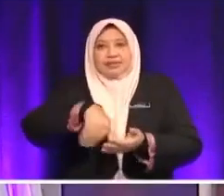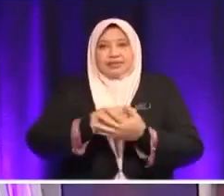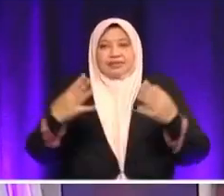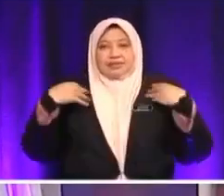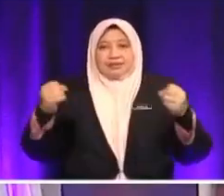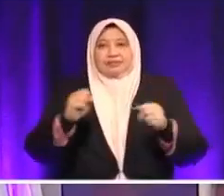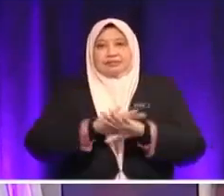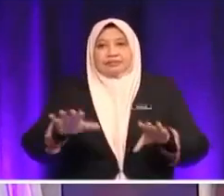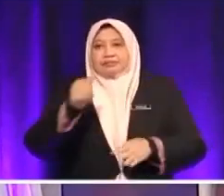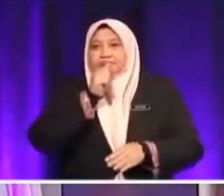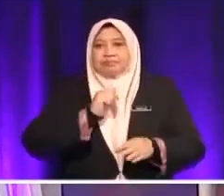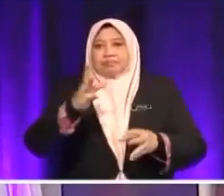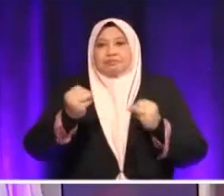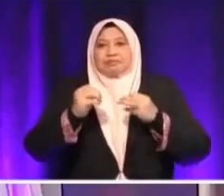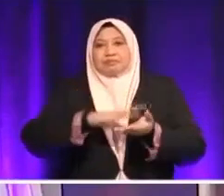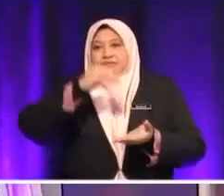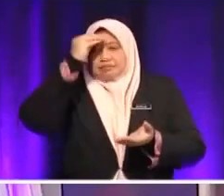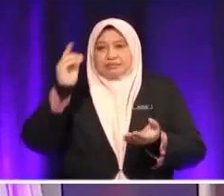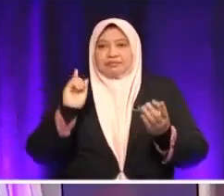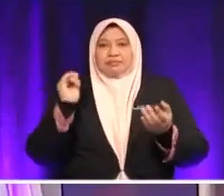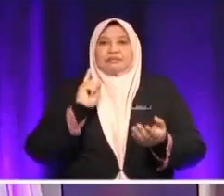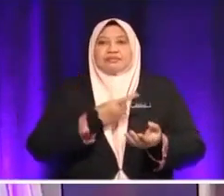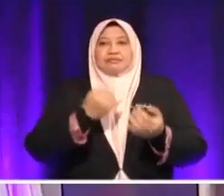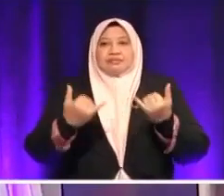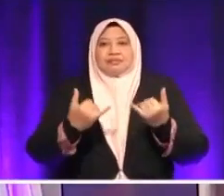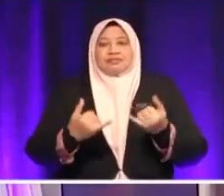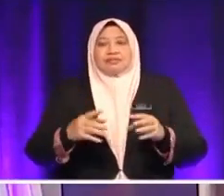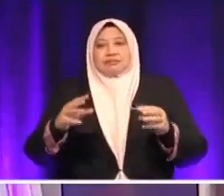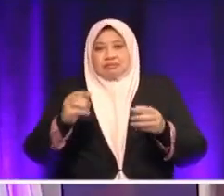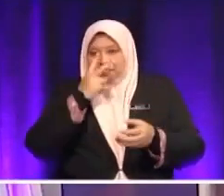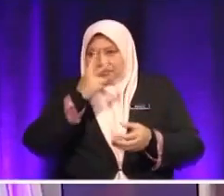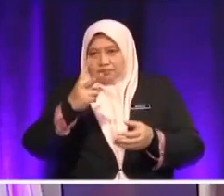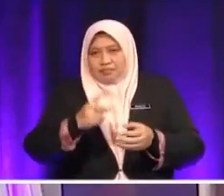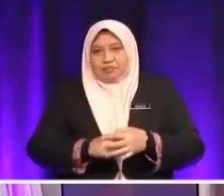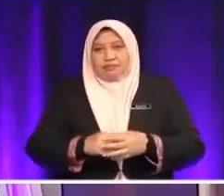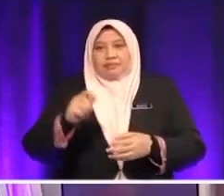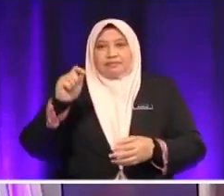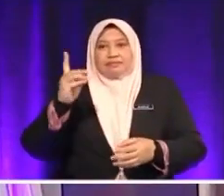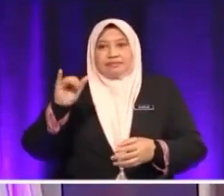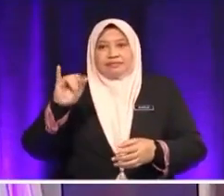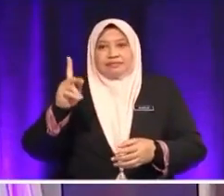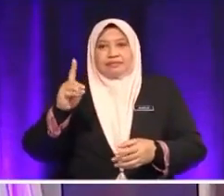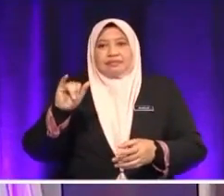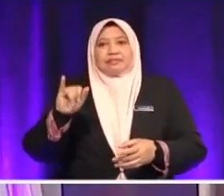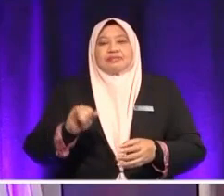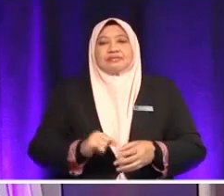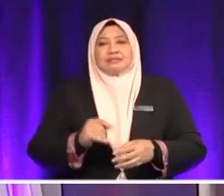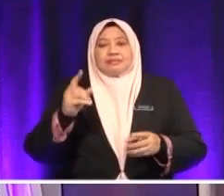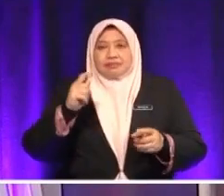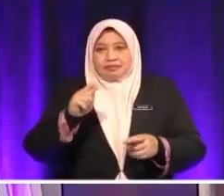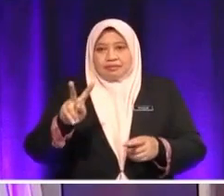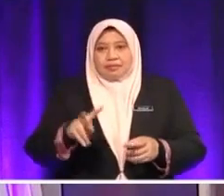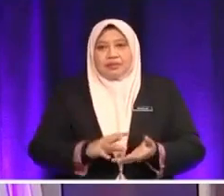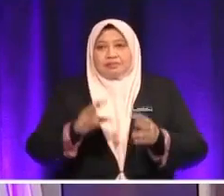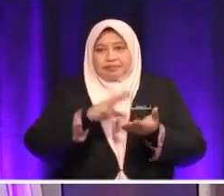sabar-sabar kita sekarang sedang menonton di CPN dalam slot Menengah Atas dan mata pelajaran yang kita